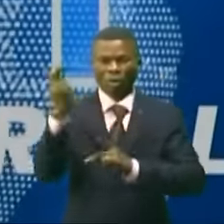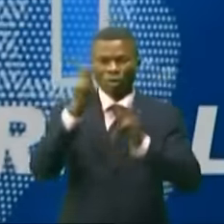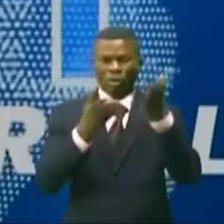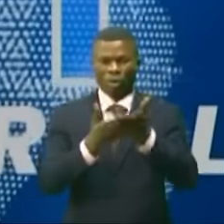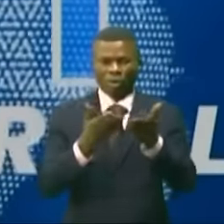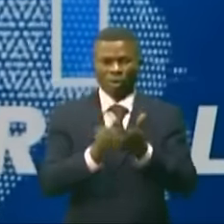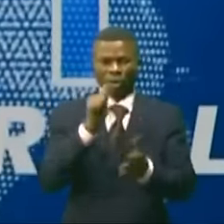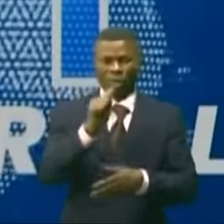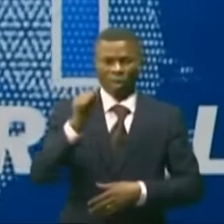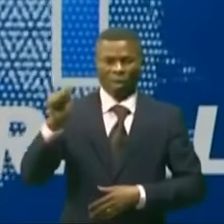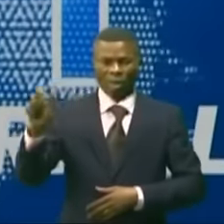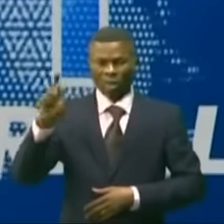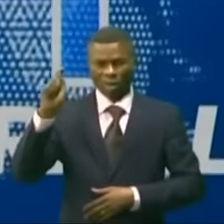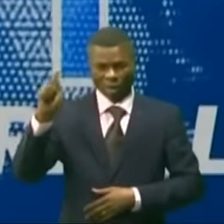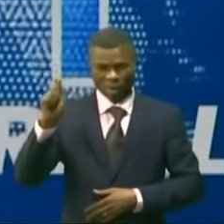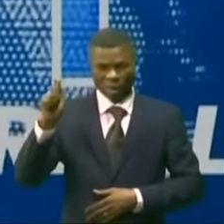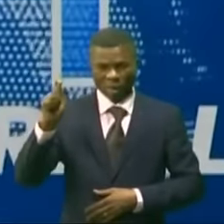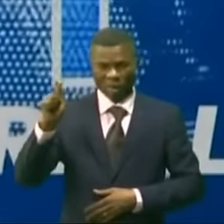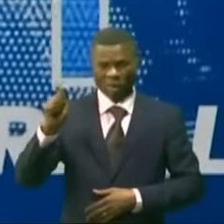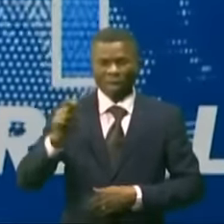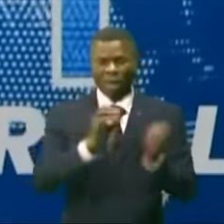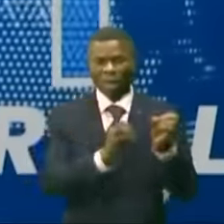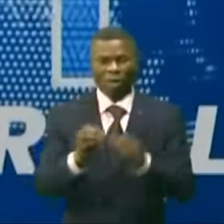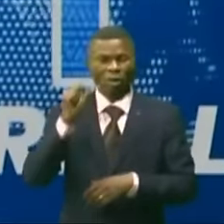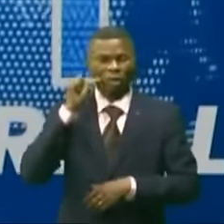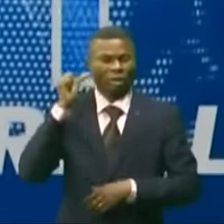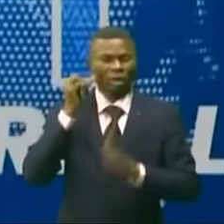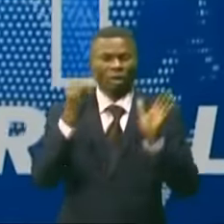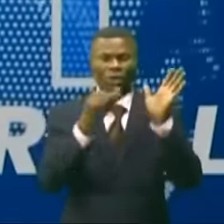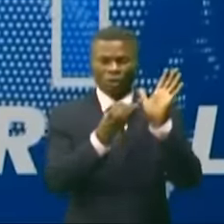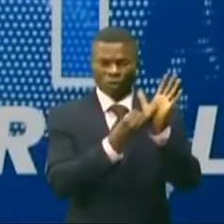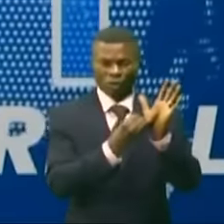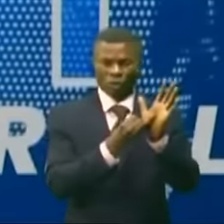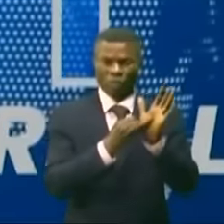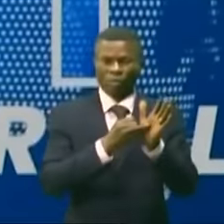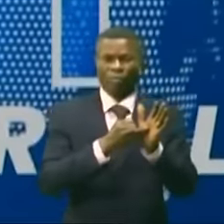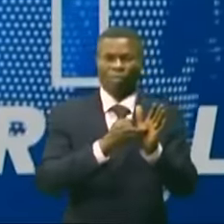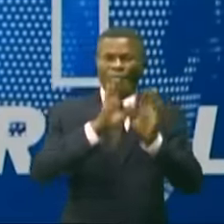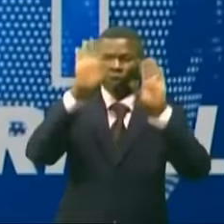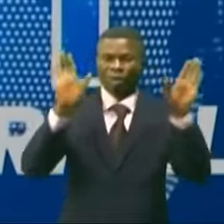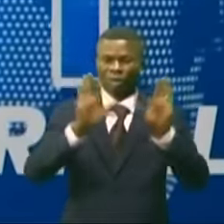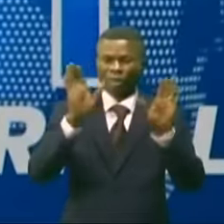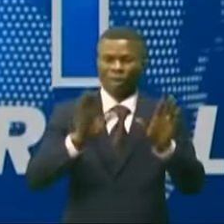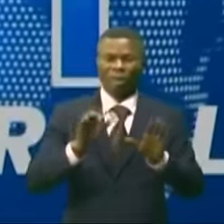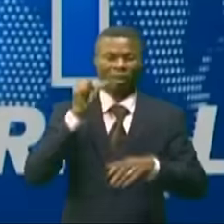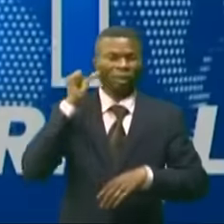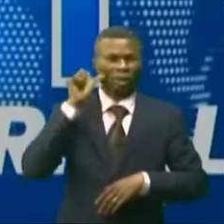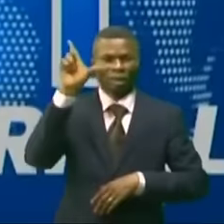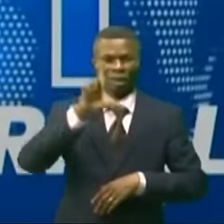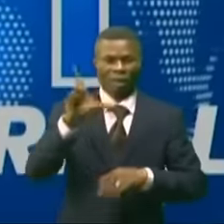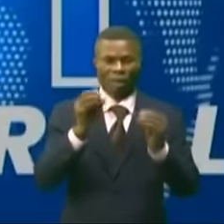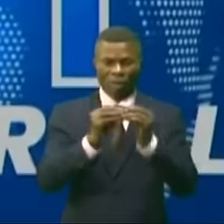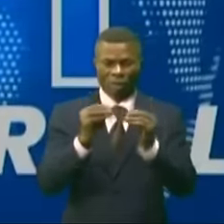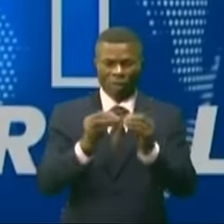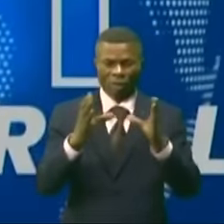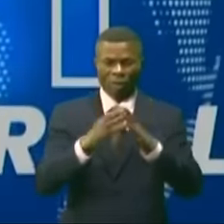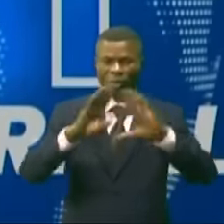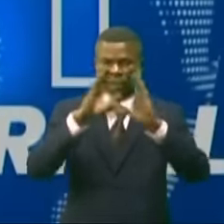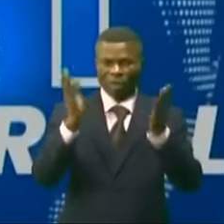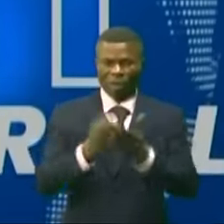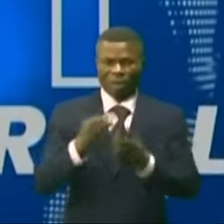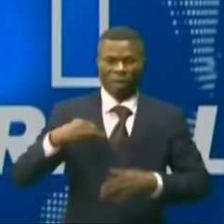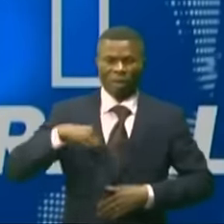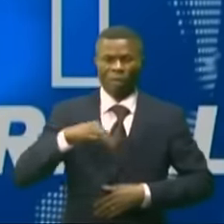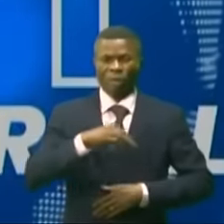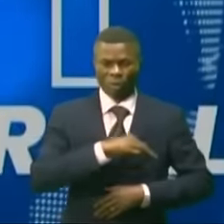Tony kouikou a présidé hier dimanche hier lundi une réunion avec tous les